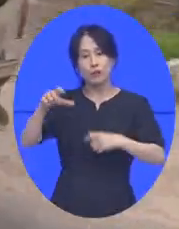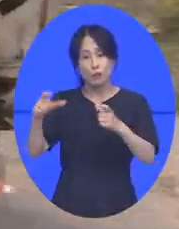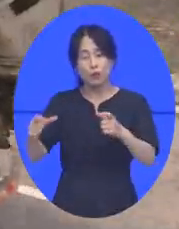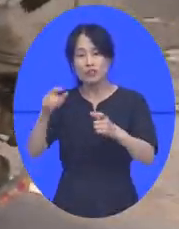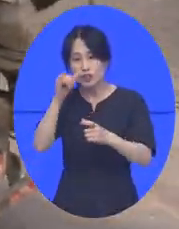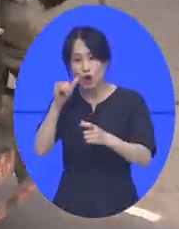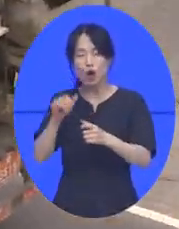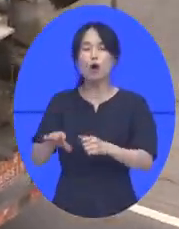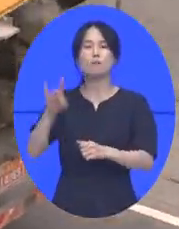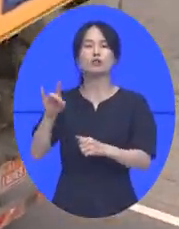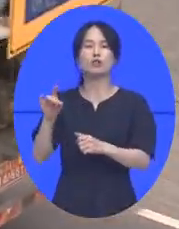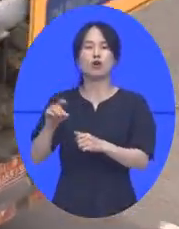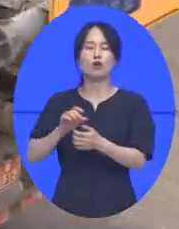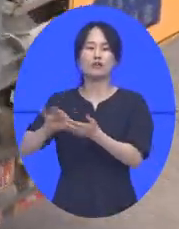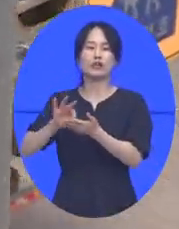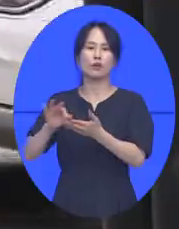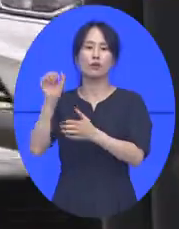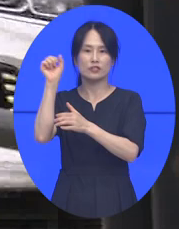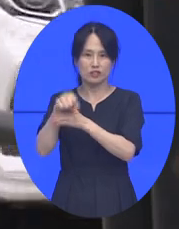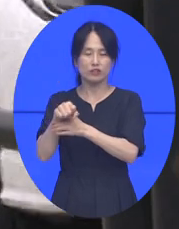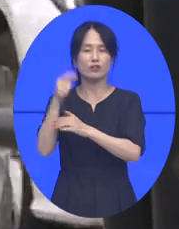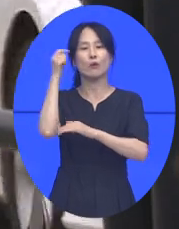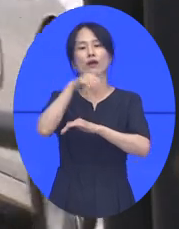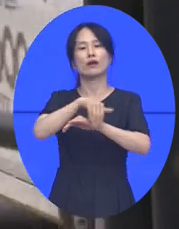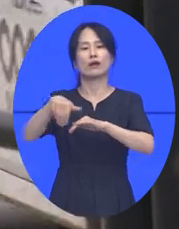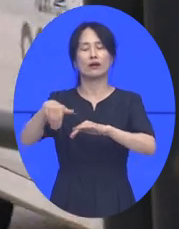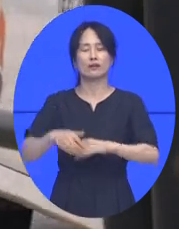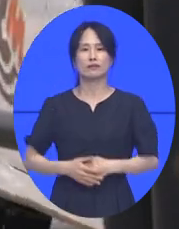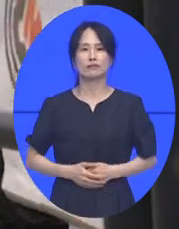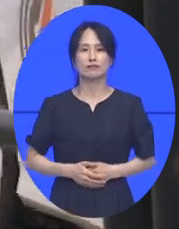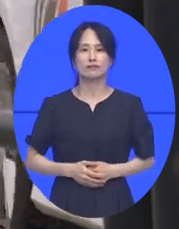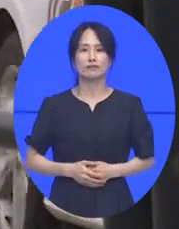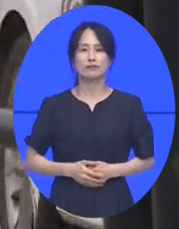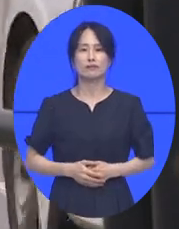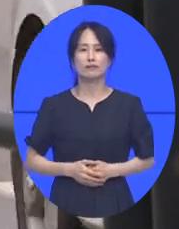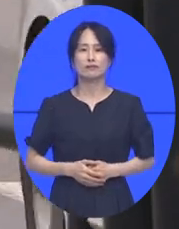대해서 우선 계통을 추진할 예정입니다 경기지 TV 서문영입니다